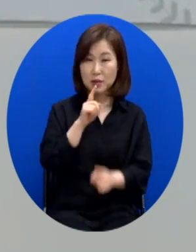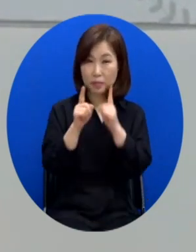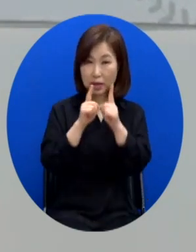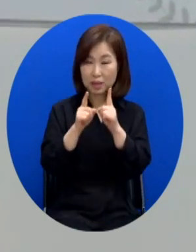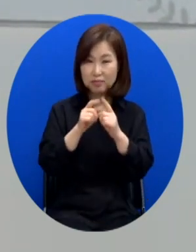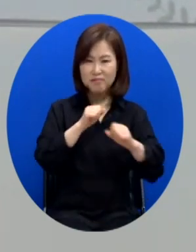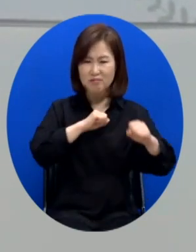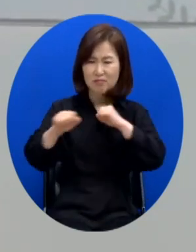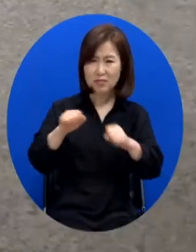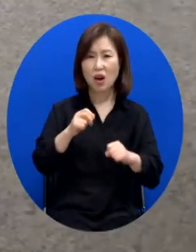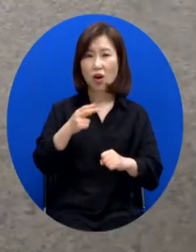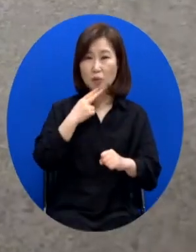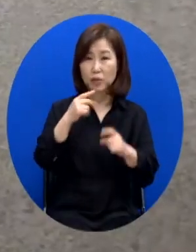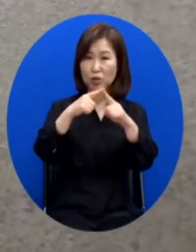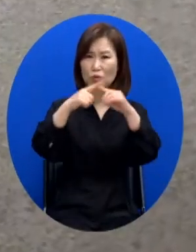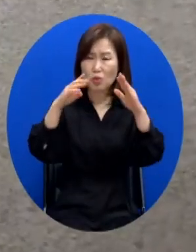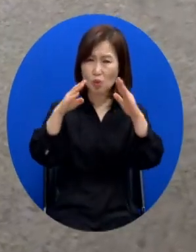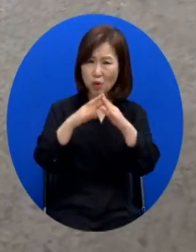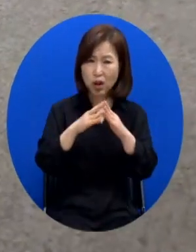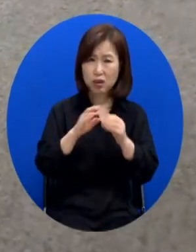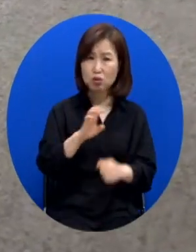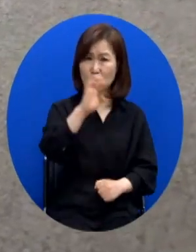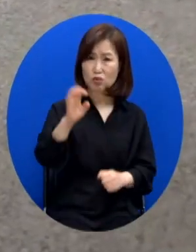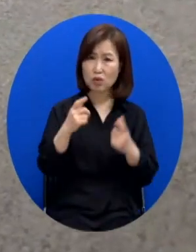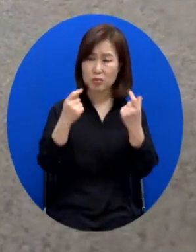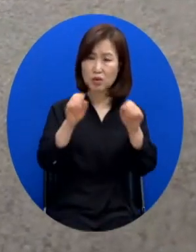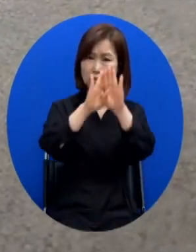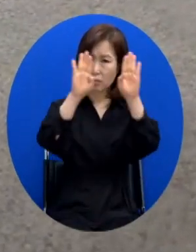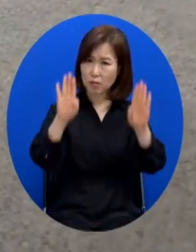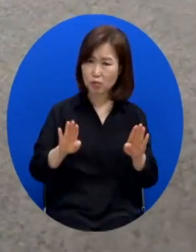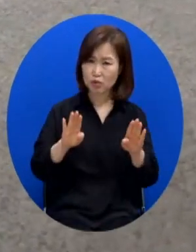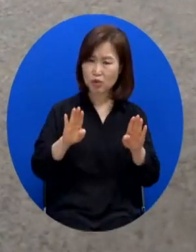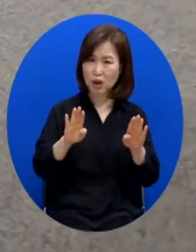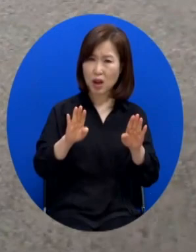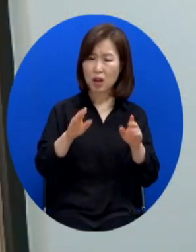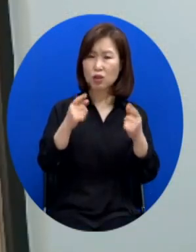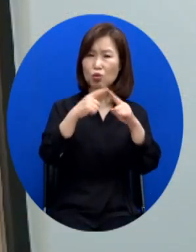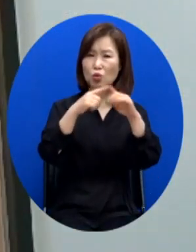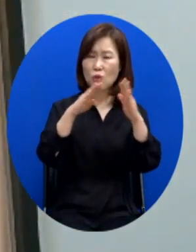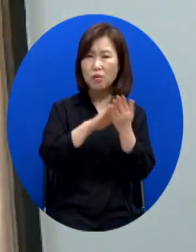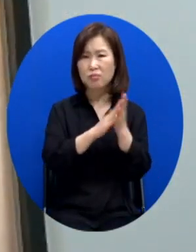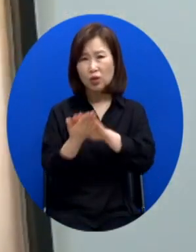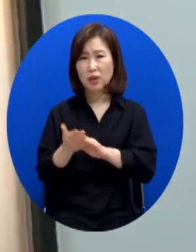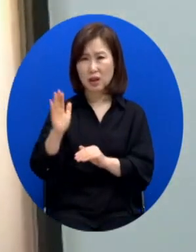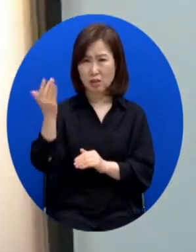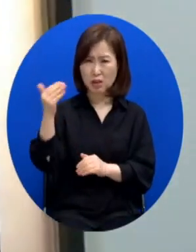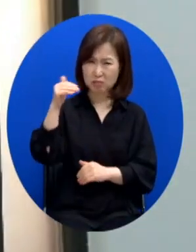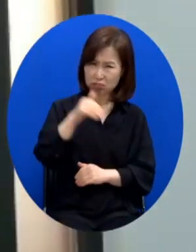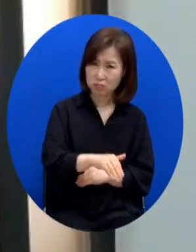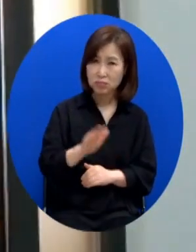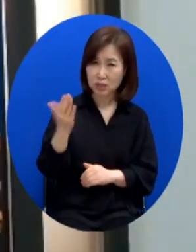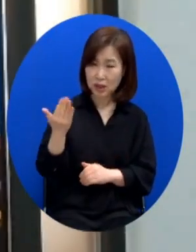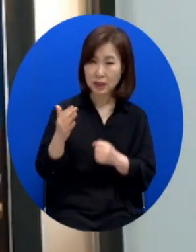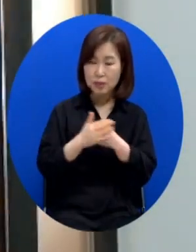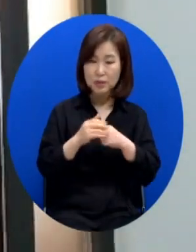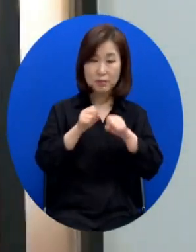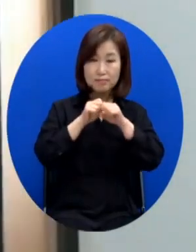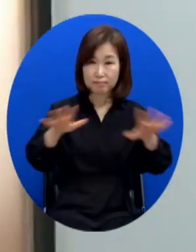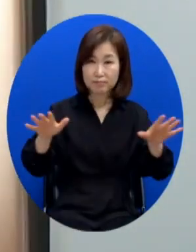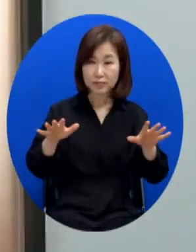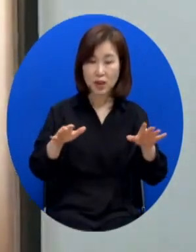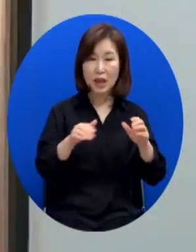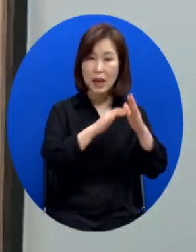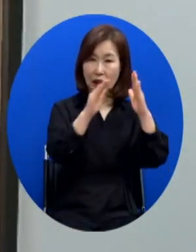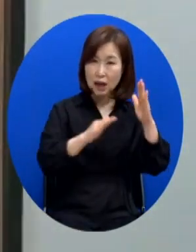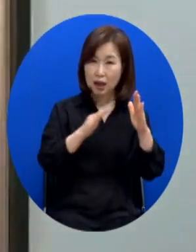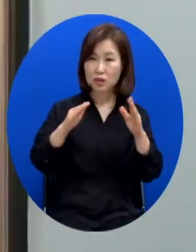움직이지 않는 교회는 결국 서구처럼 박물관 교회로 전락할 수 있다며 흩어져서 가정과 일터가 교회가 돼서